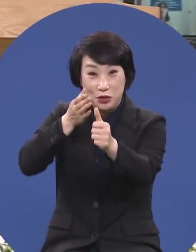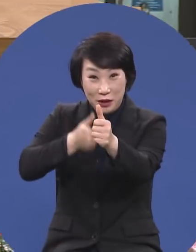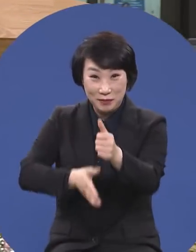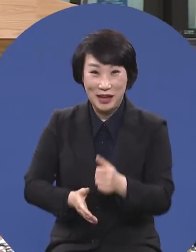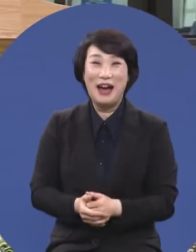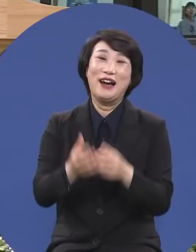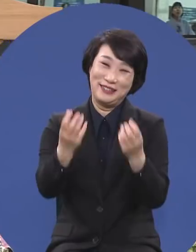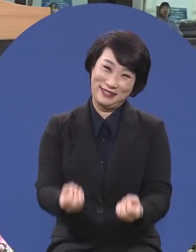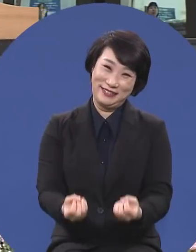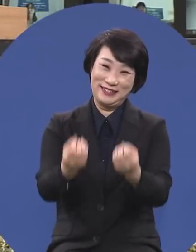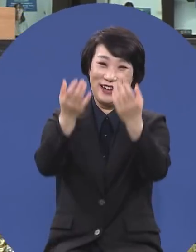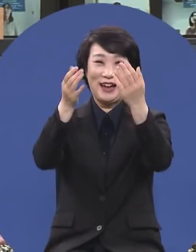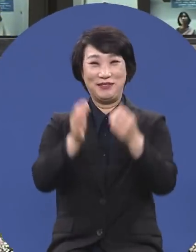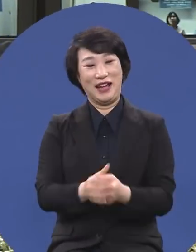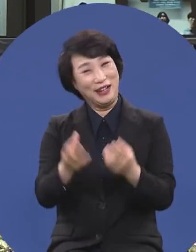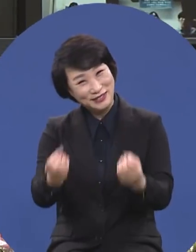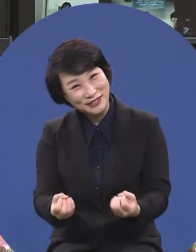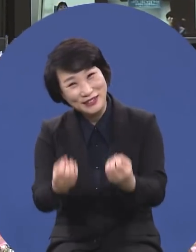축원합니다. 축원합니다.